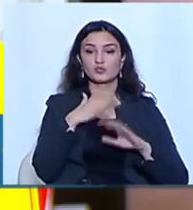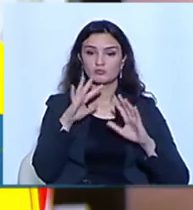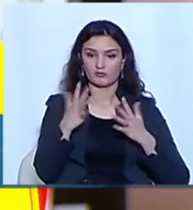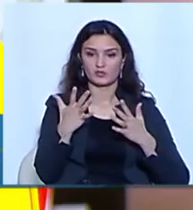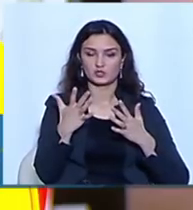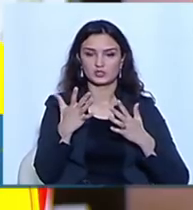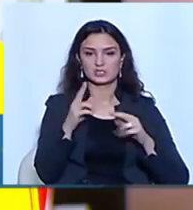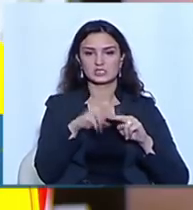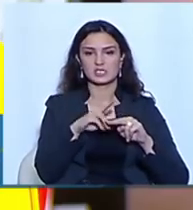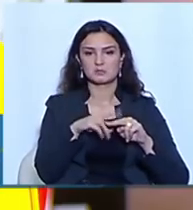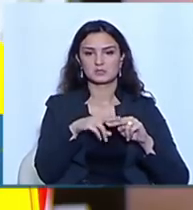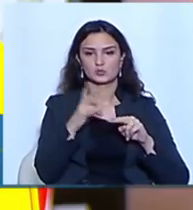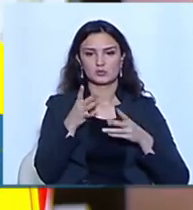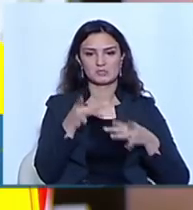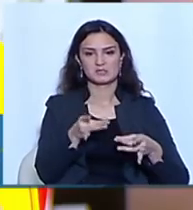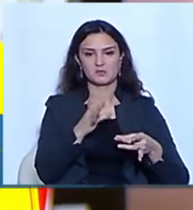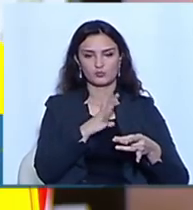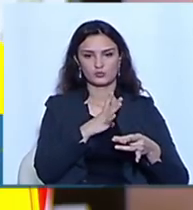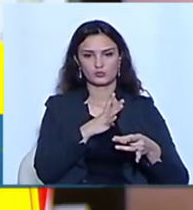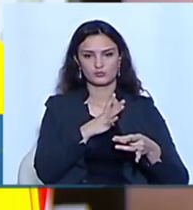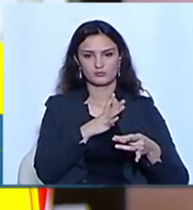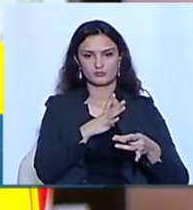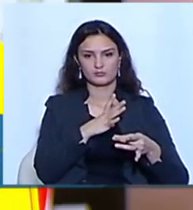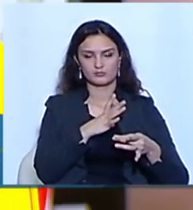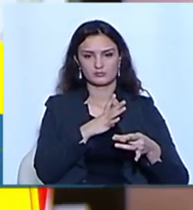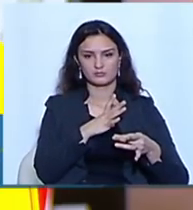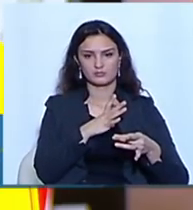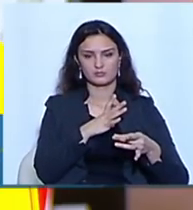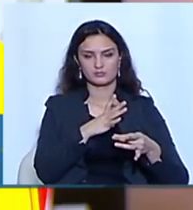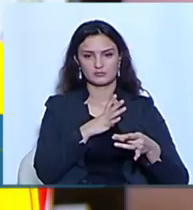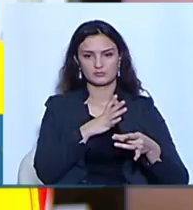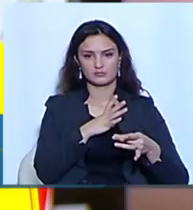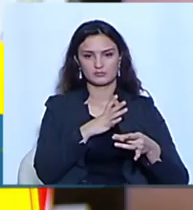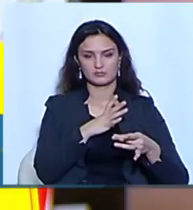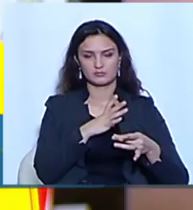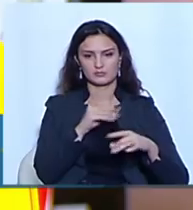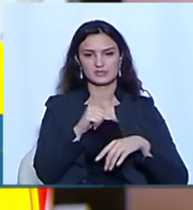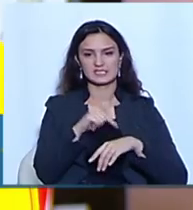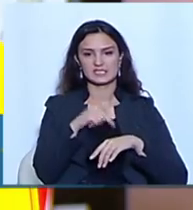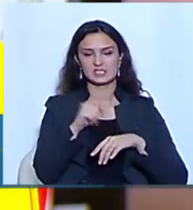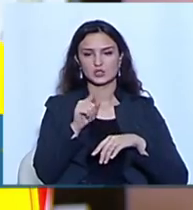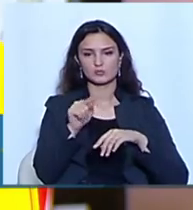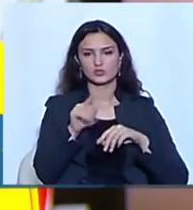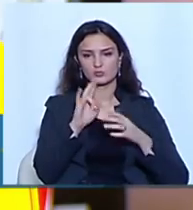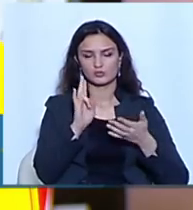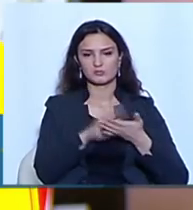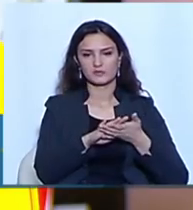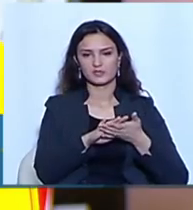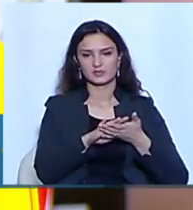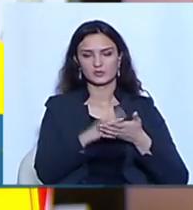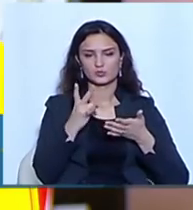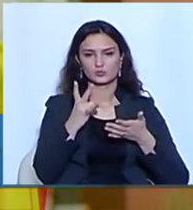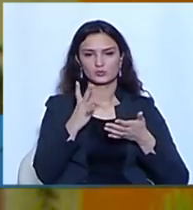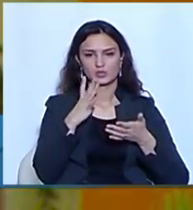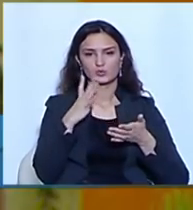შემთხვევაში სკამზე მიწებებული უნდა იყოს სერვისი, როდესაც არის, იმას ვერ გაექცევი შენ, რომ იქ მუდმივად